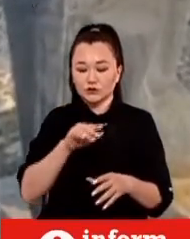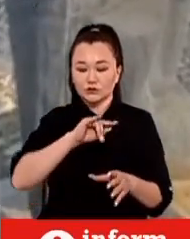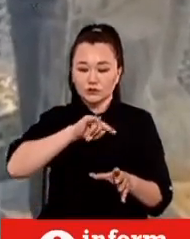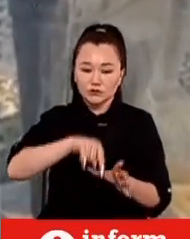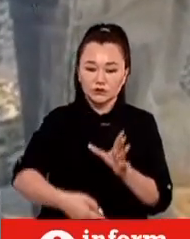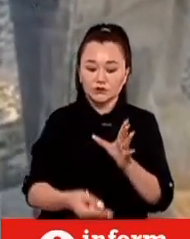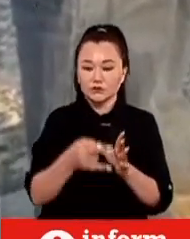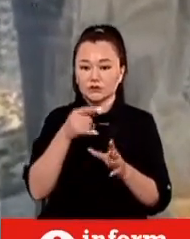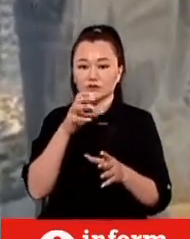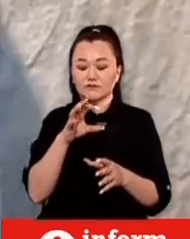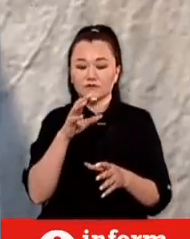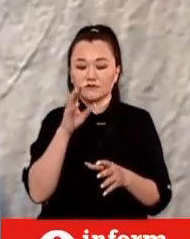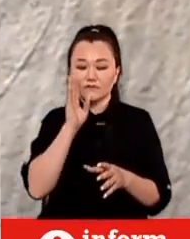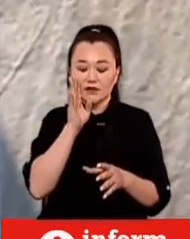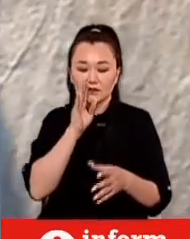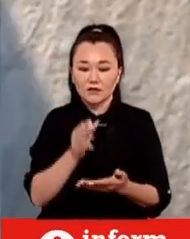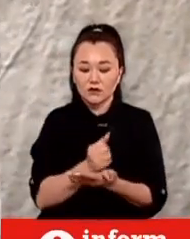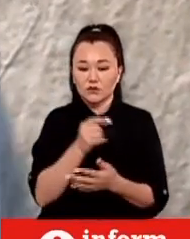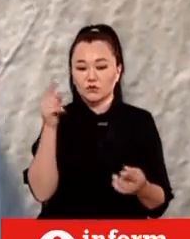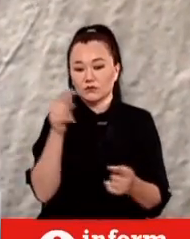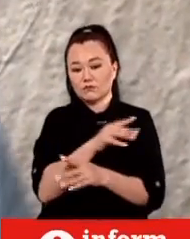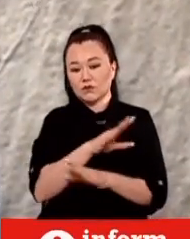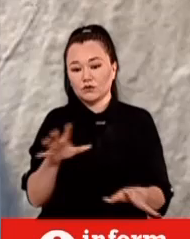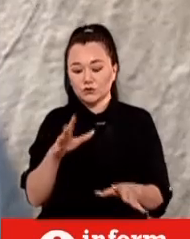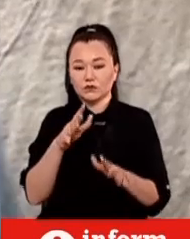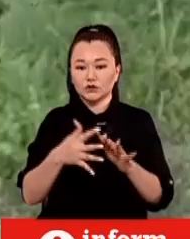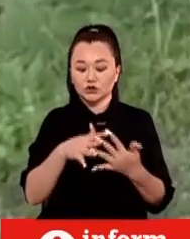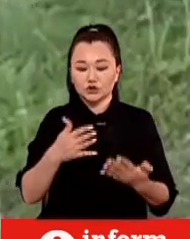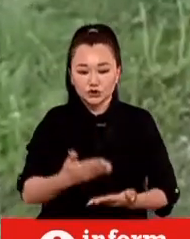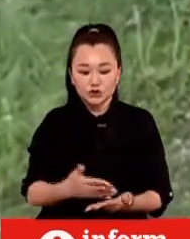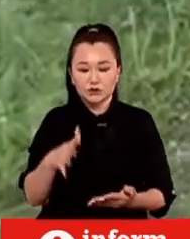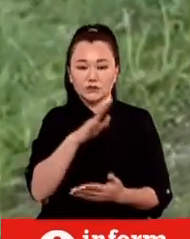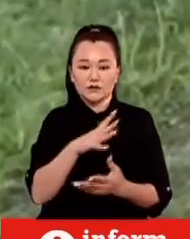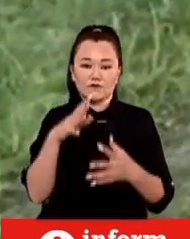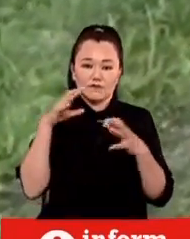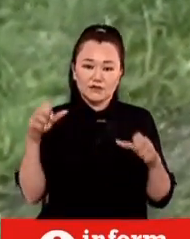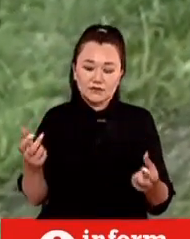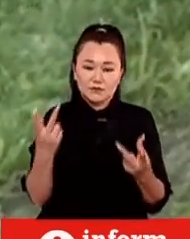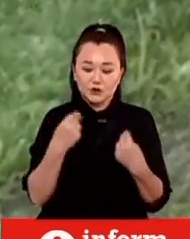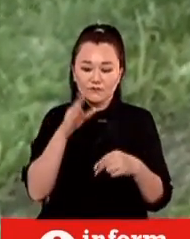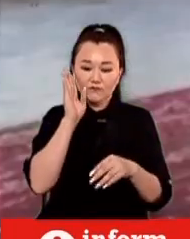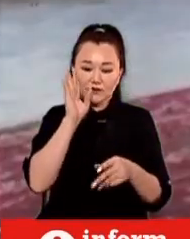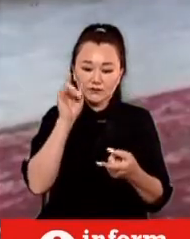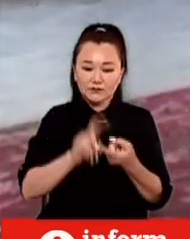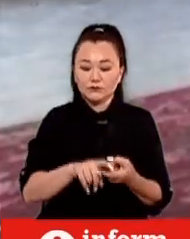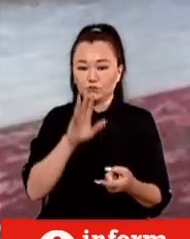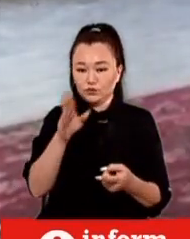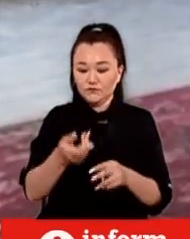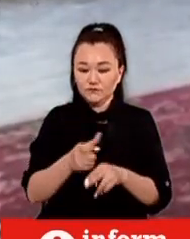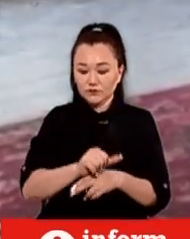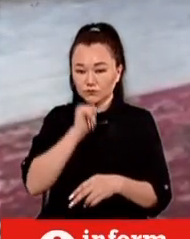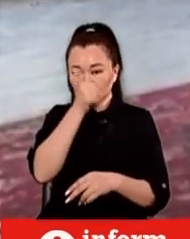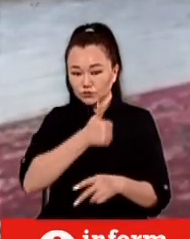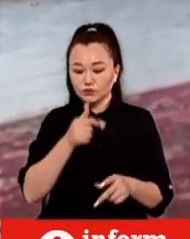скважину. Но для питья она негодная. Жители поселка сетуют. Власти им обещали провести водопроводные сети в этом году.